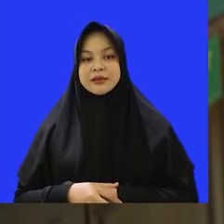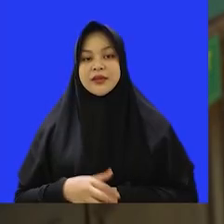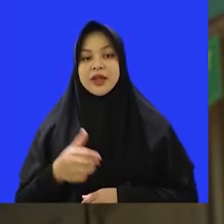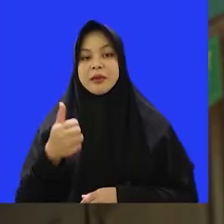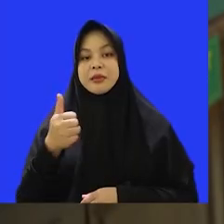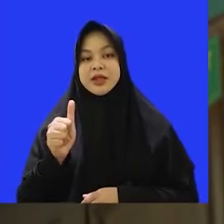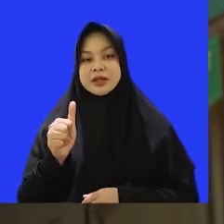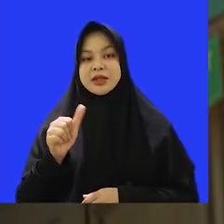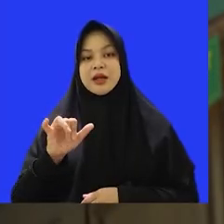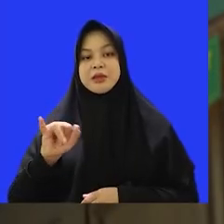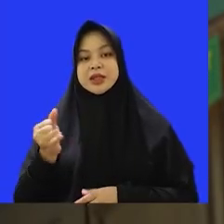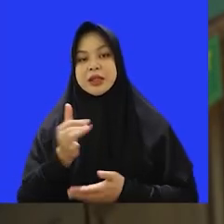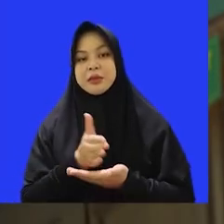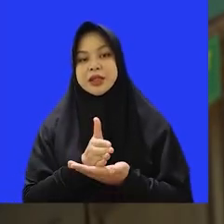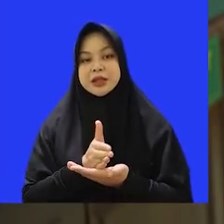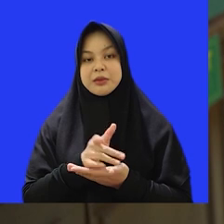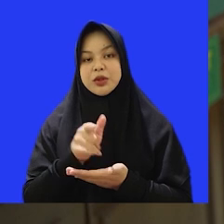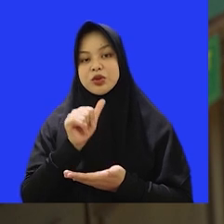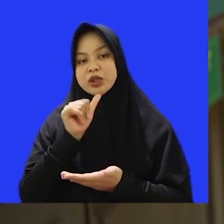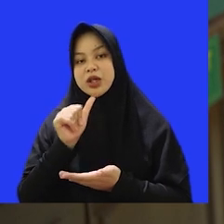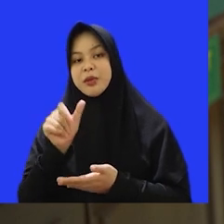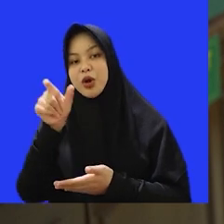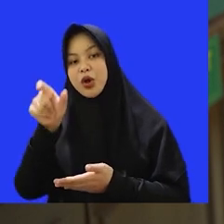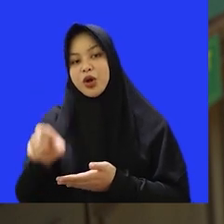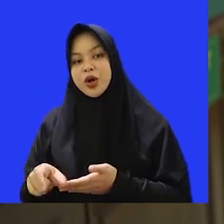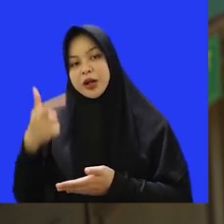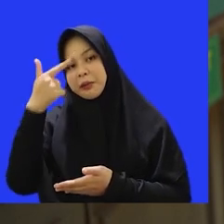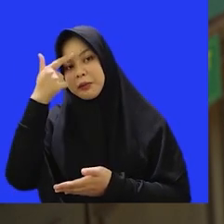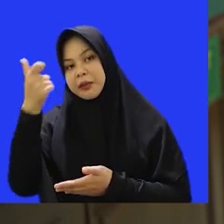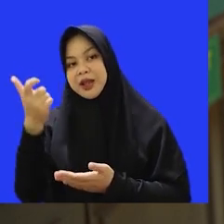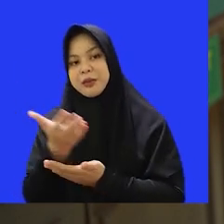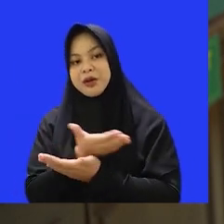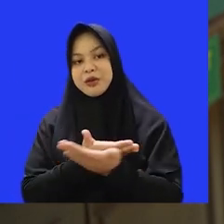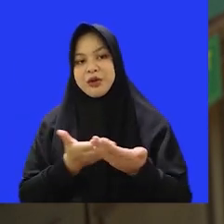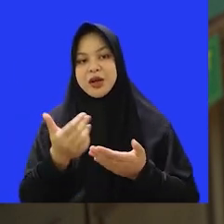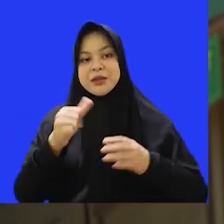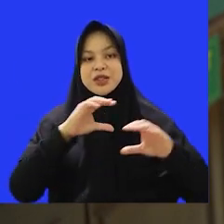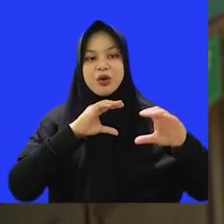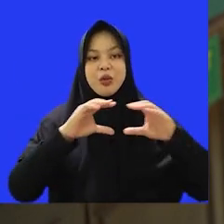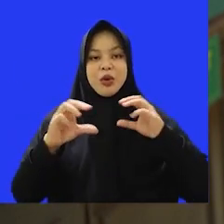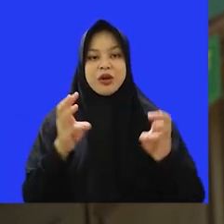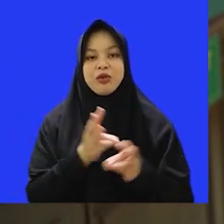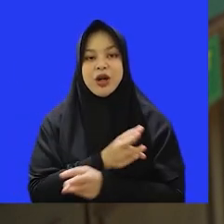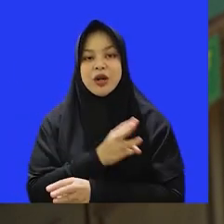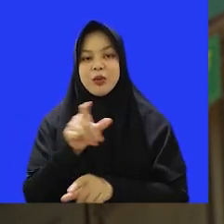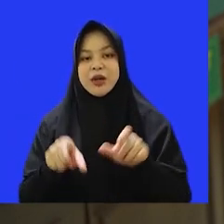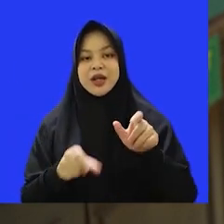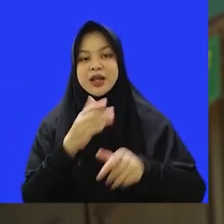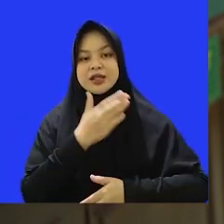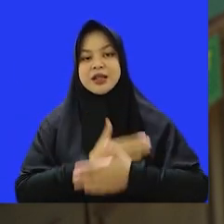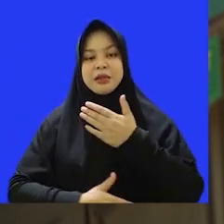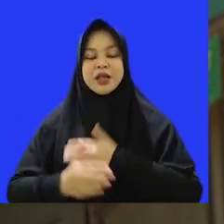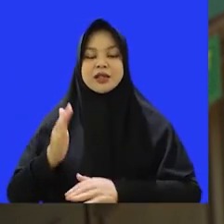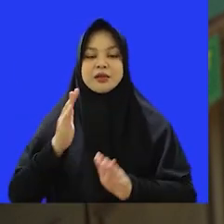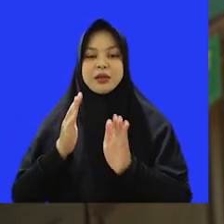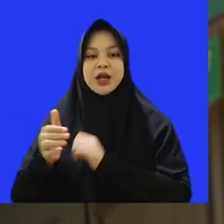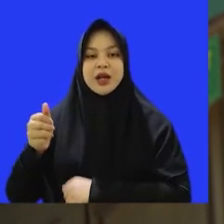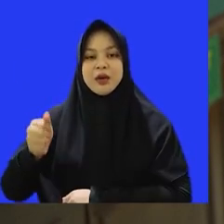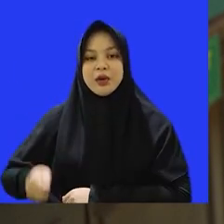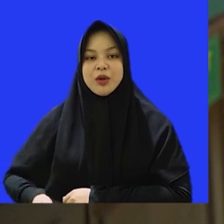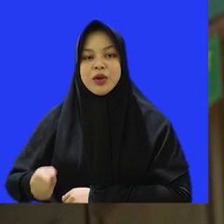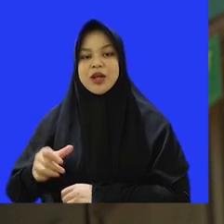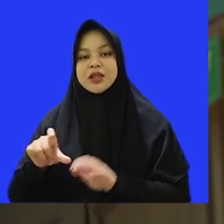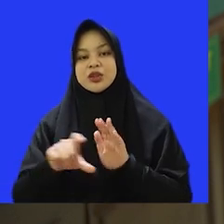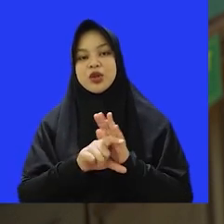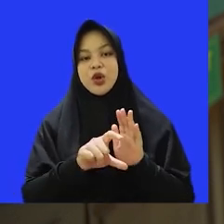Yang bisa menjadi penerjemah adalah seseorang yang pandai bergaul dan bisa berkomunikasi efektif dengan disabilitas yang berhadapan dengan